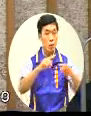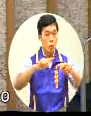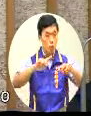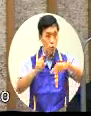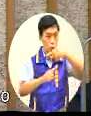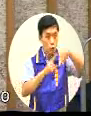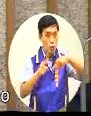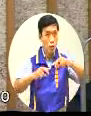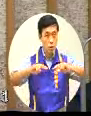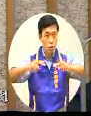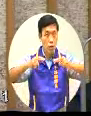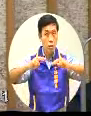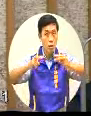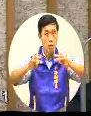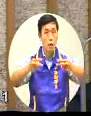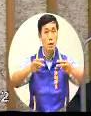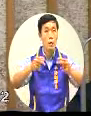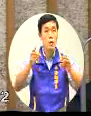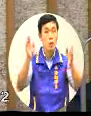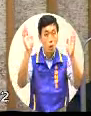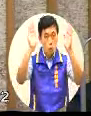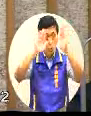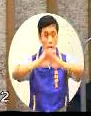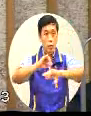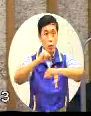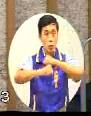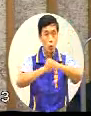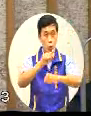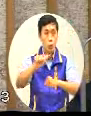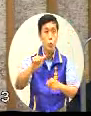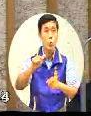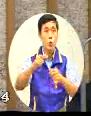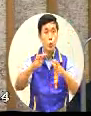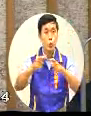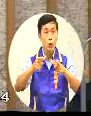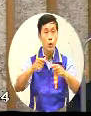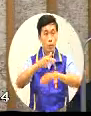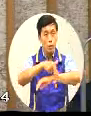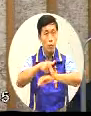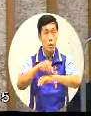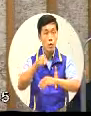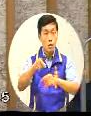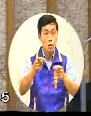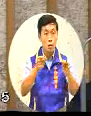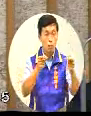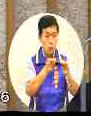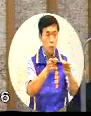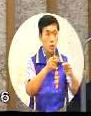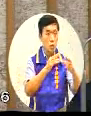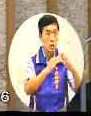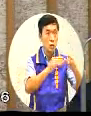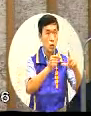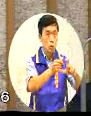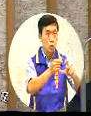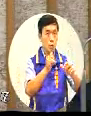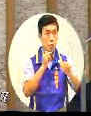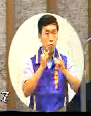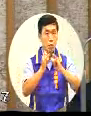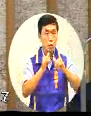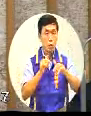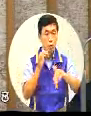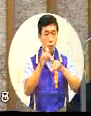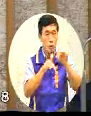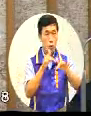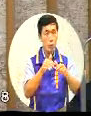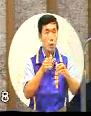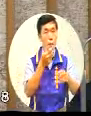这个。夜间动物园的这样一个方式来规划哈，因为它毕竟距离市区比较近了哈，民众区也比较方便。那我们会